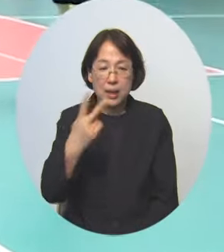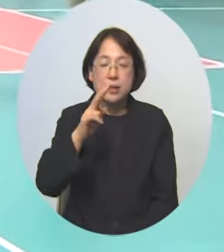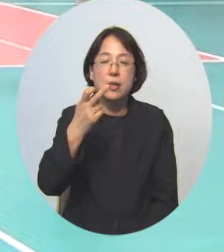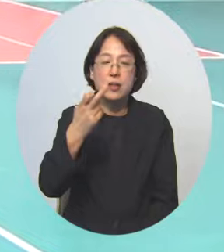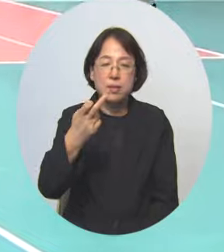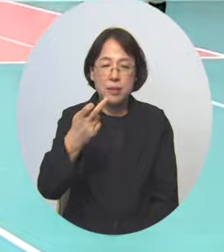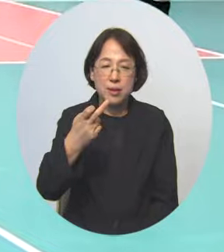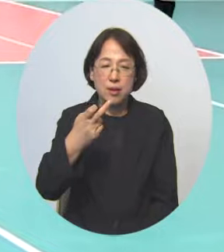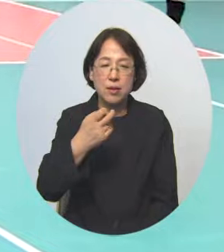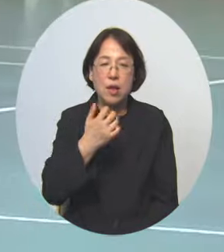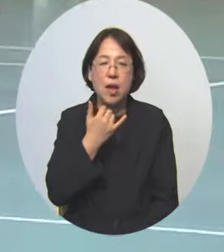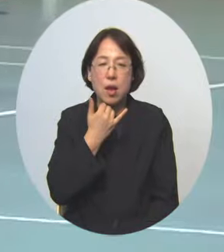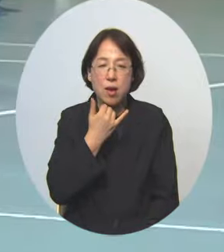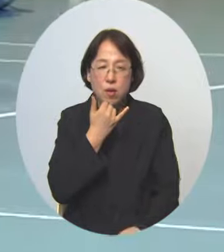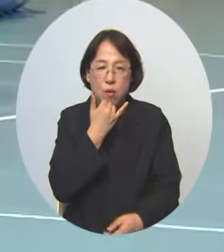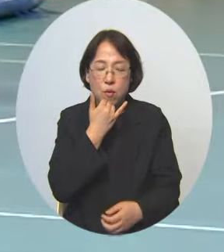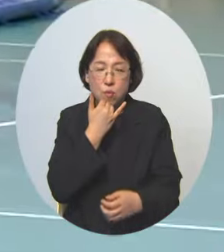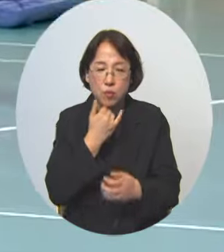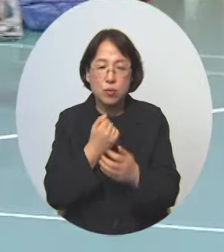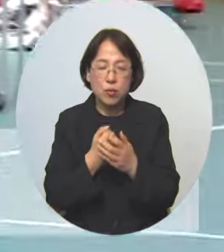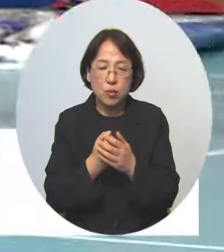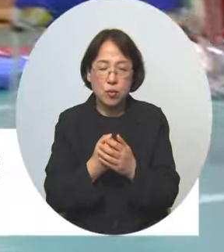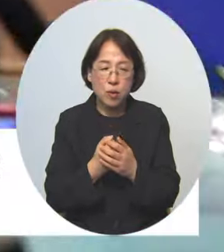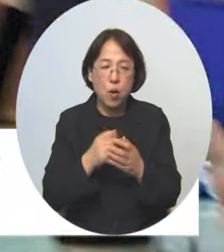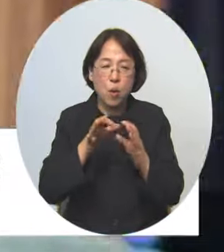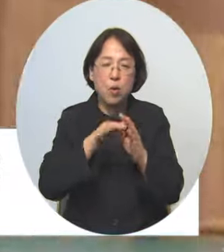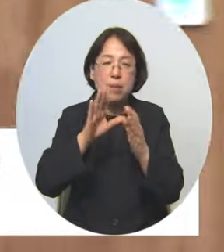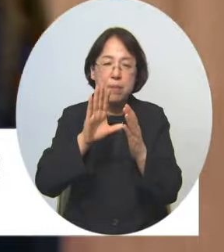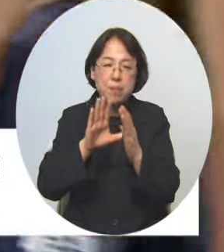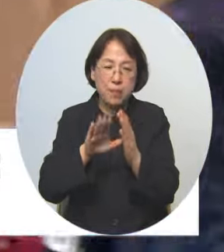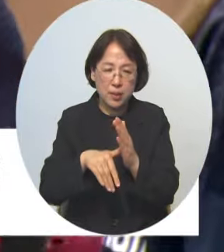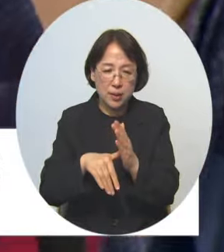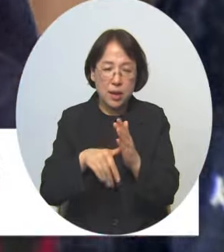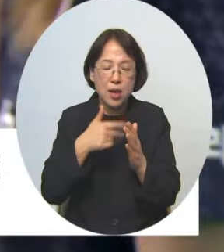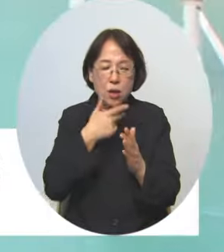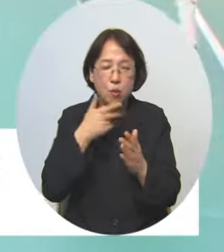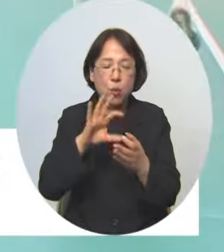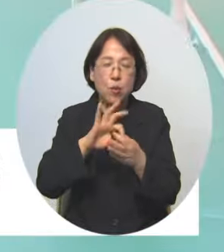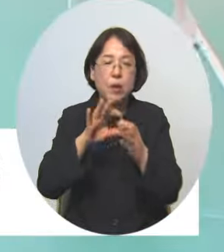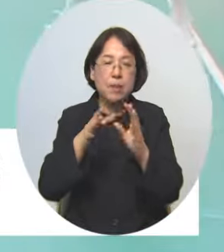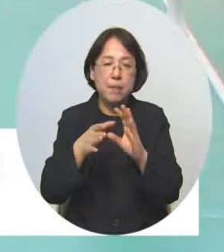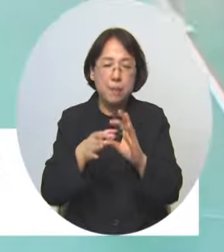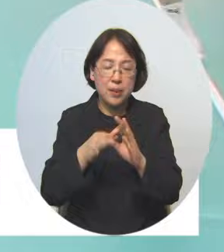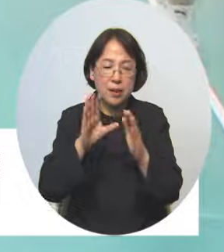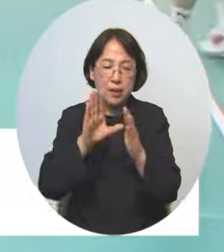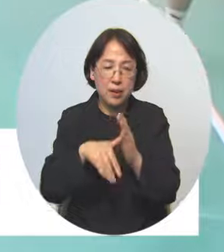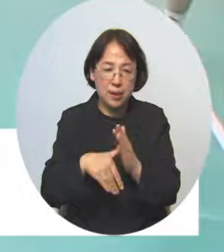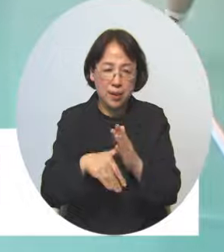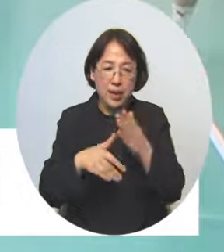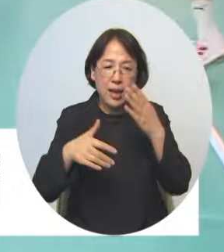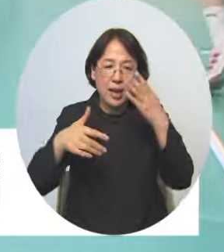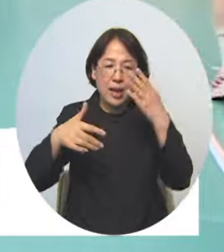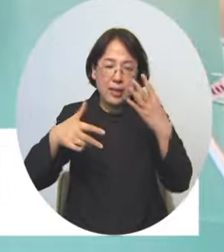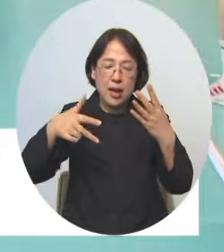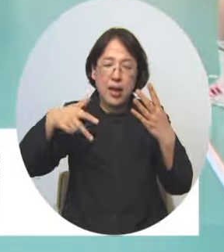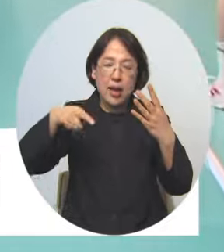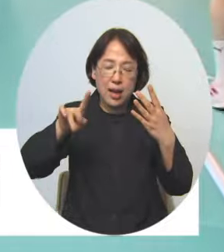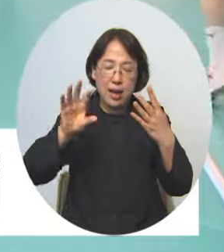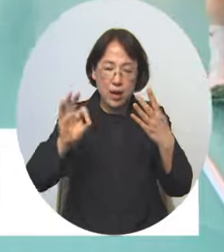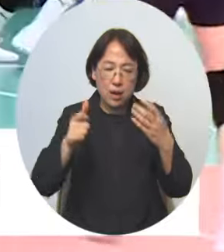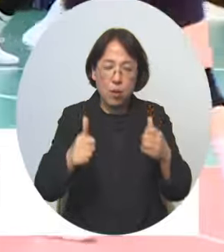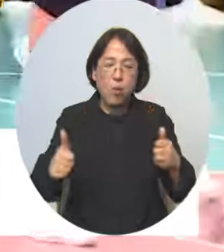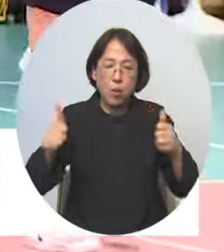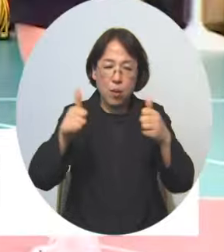2012년 런던 올림픽에서 36년 만에 4강에 오른 대한민국 여자 배구 국가대표팀. 역사의 중심에는 한국